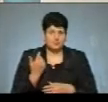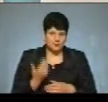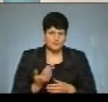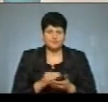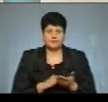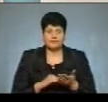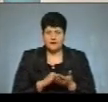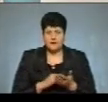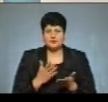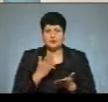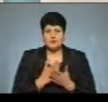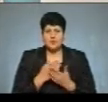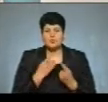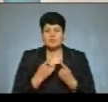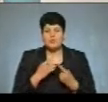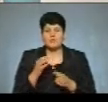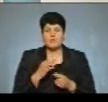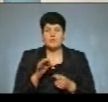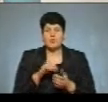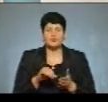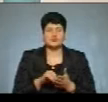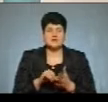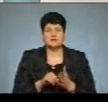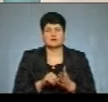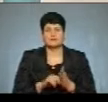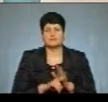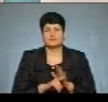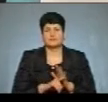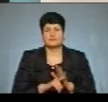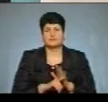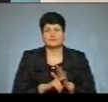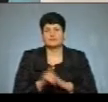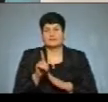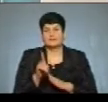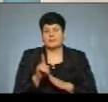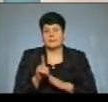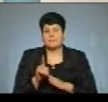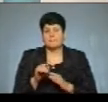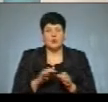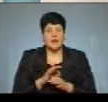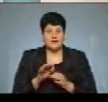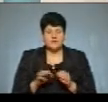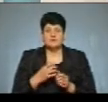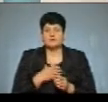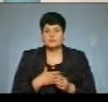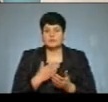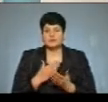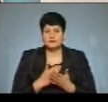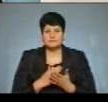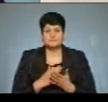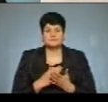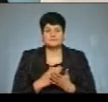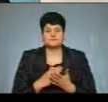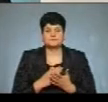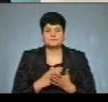оскільки йде мова про нас як учасників пілотного проєкту, звичайно, що немаловажною такою,